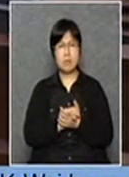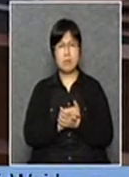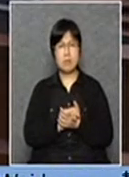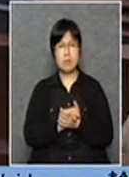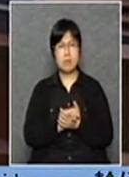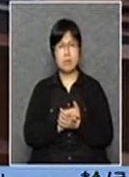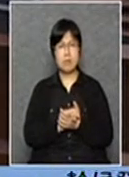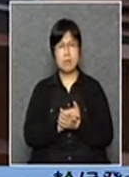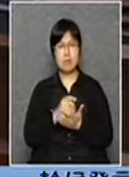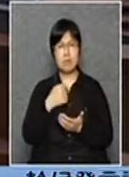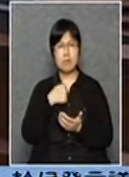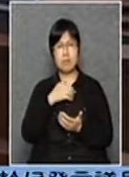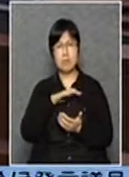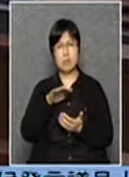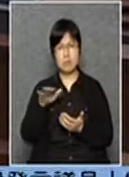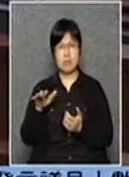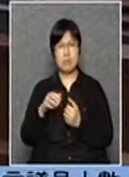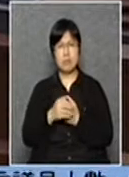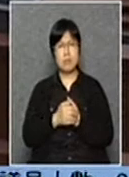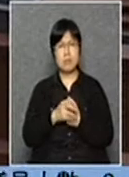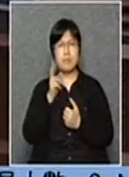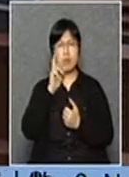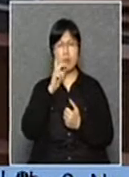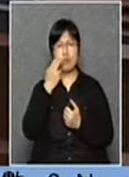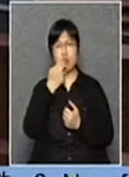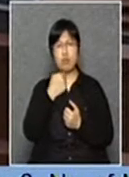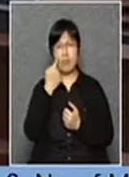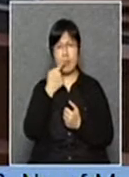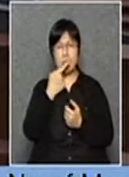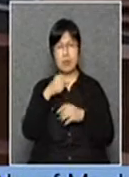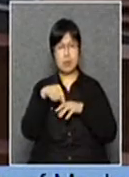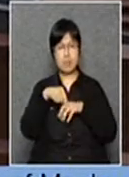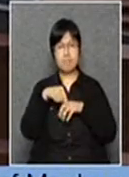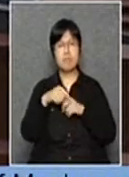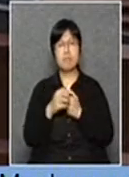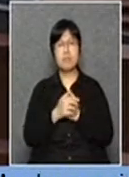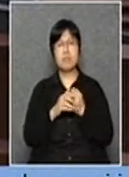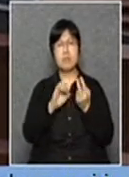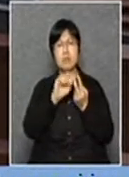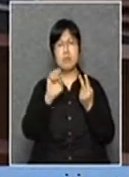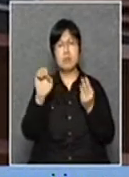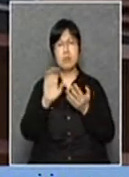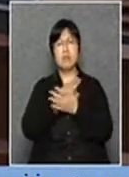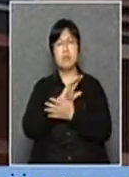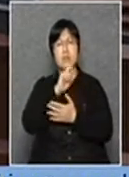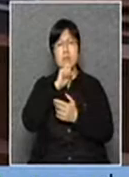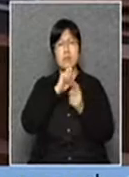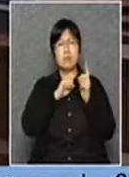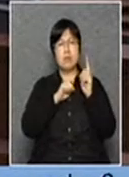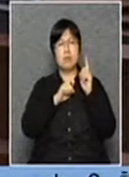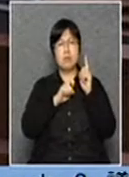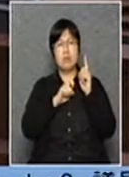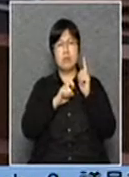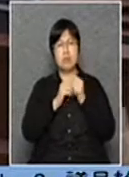喺我哋嘅譬如漁民基金啦，咁就喺2010年咧，有